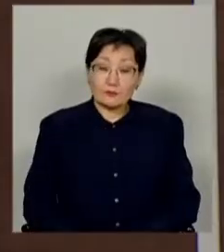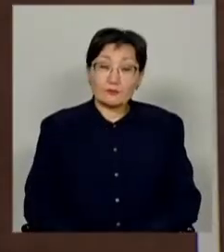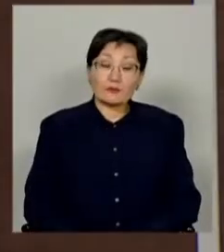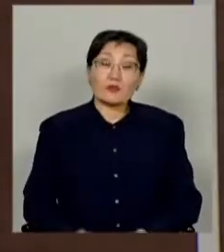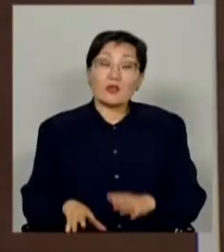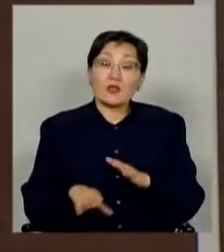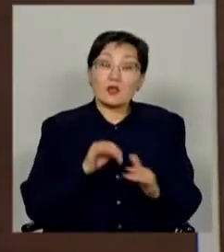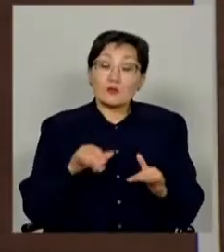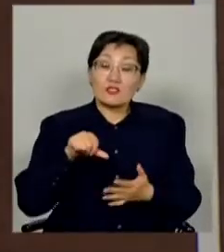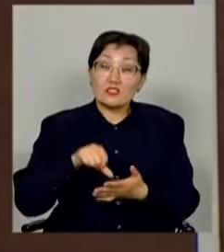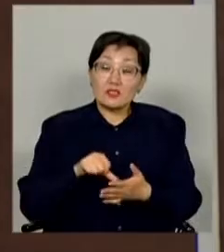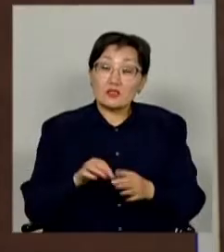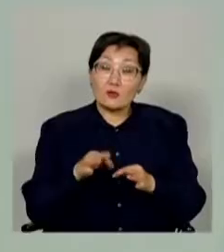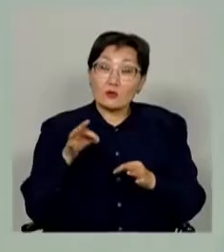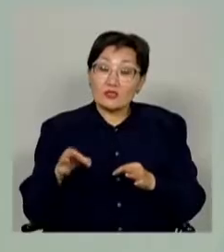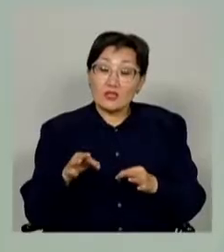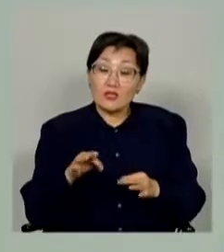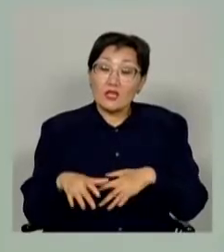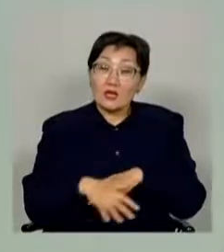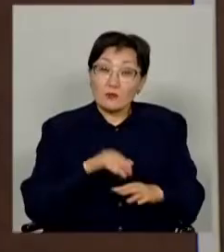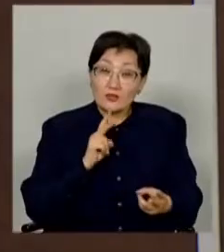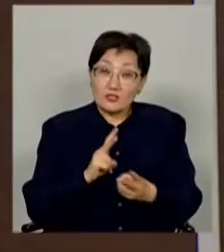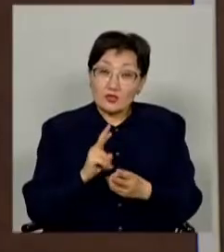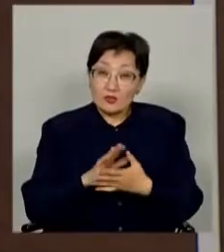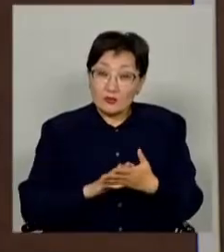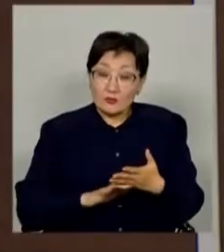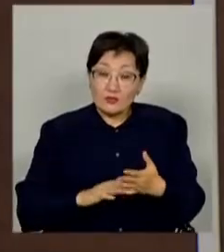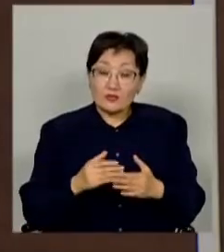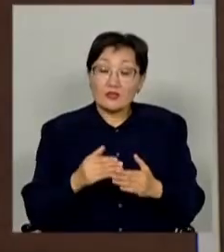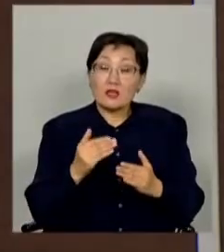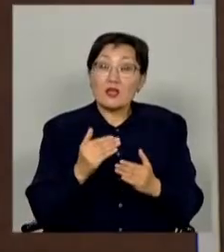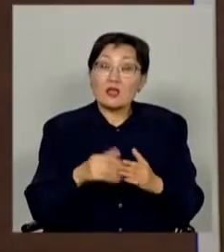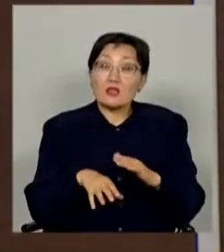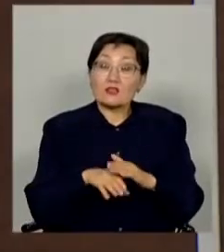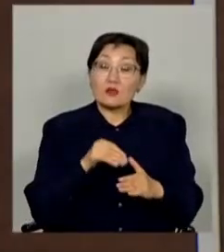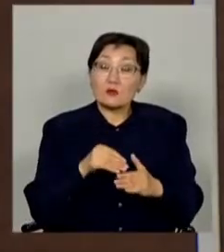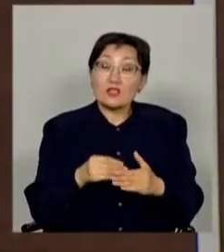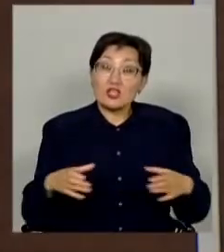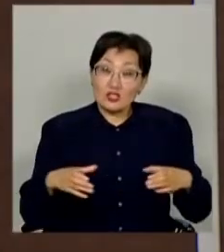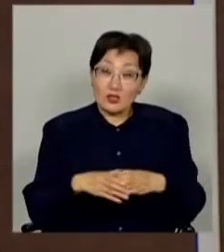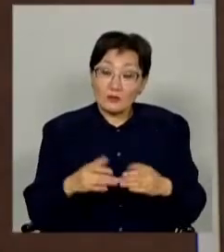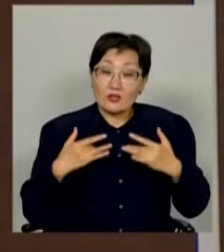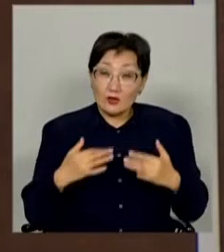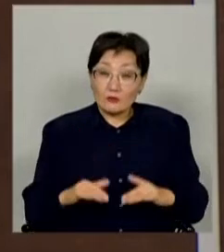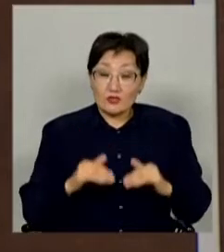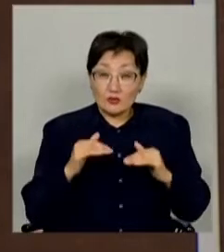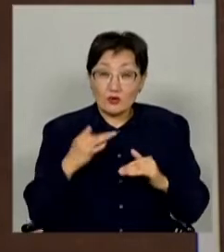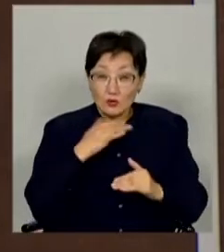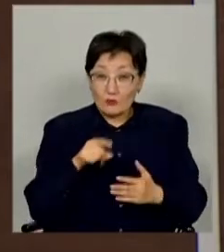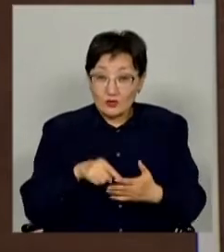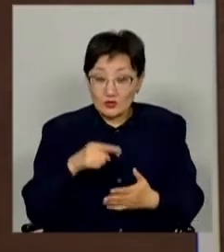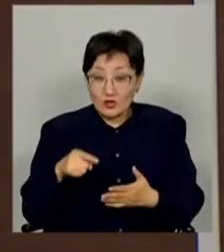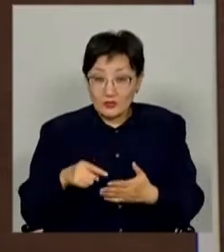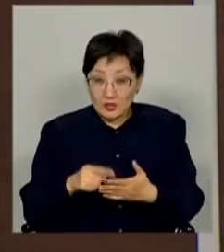Кандидаттың ел өңірлеріндегі кездесулері жалғасуда. Сайлауалды штабқа қойылған талап өте жоғары. Ел өңірлерінен көптеген сұрақтар мен ұсыныстар түсіп